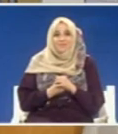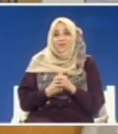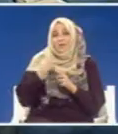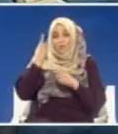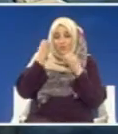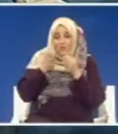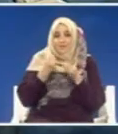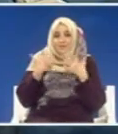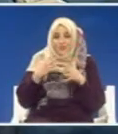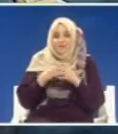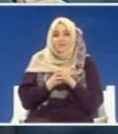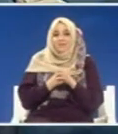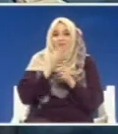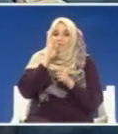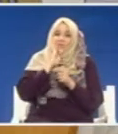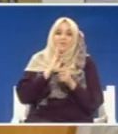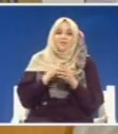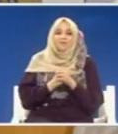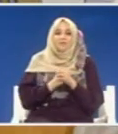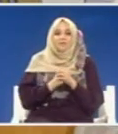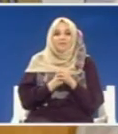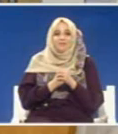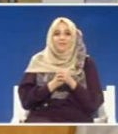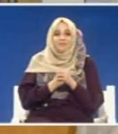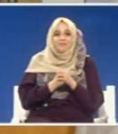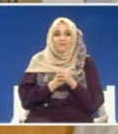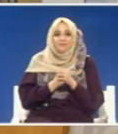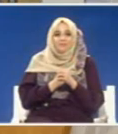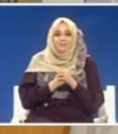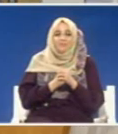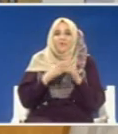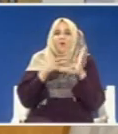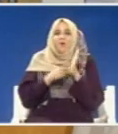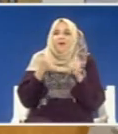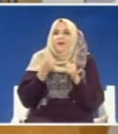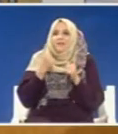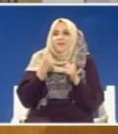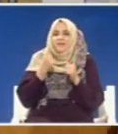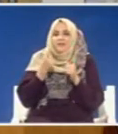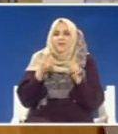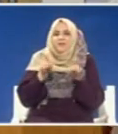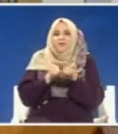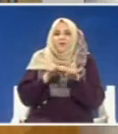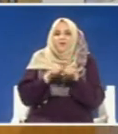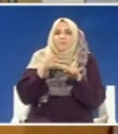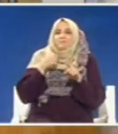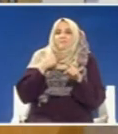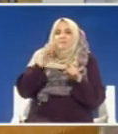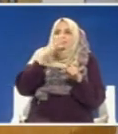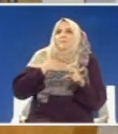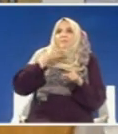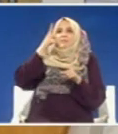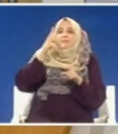سبحانه، والإحسان هو الذي يأسر القلوب سبحانه، هو الذي يرقى بها إلى هذا المستوى من الحب بين العبد